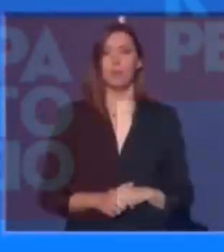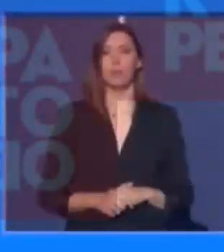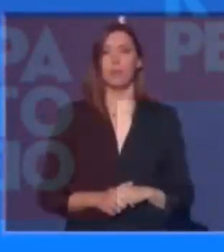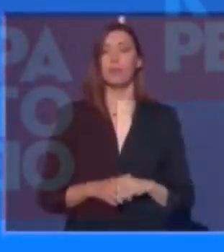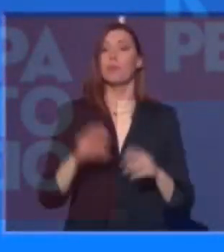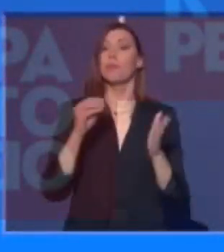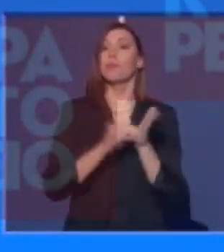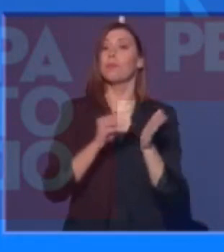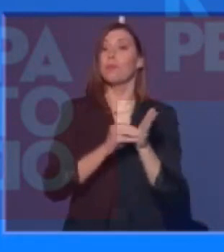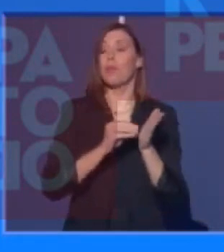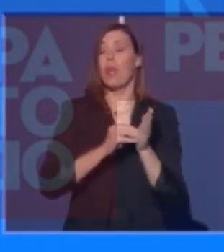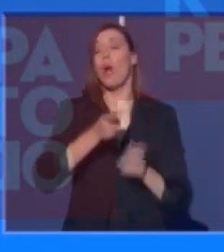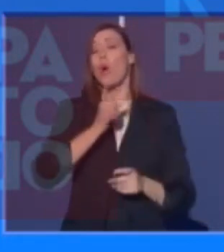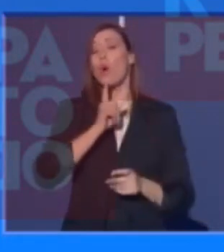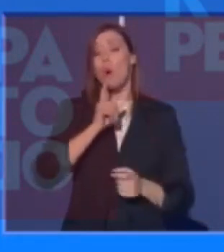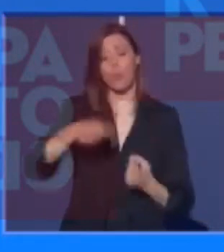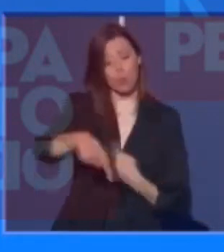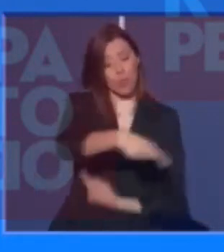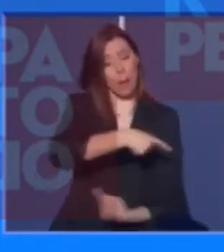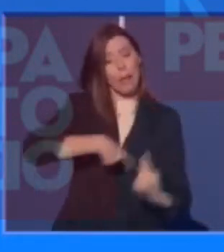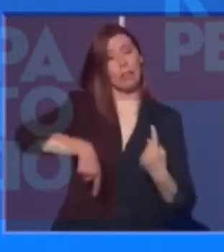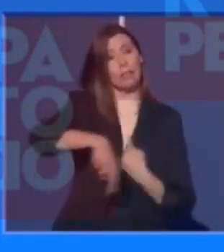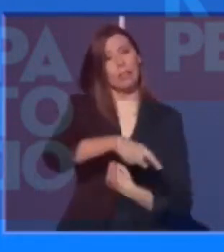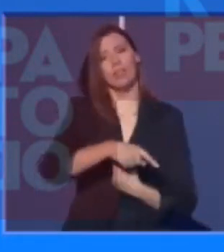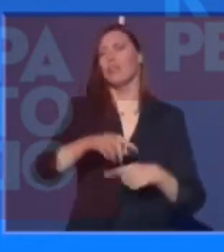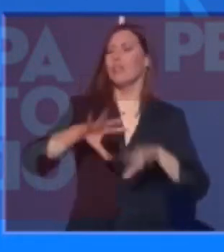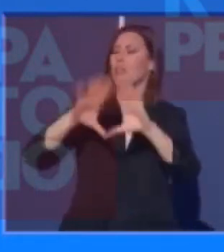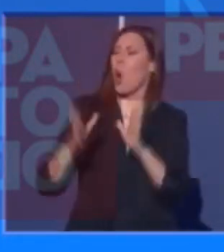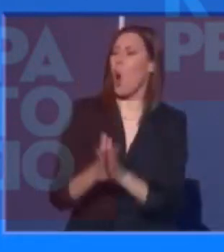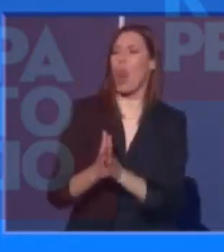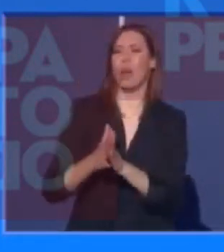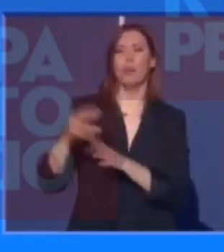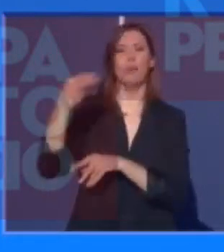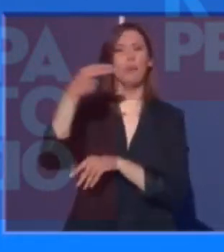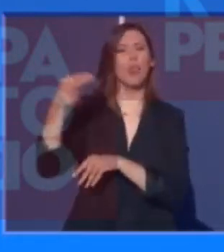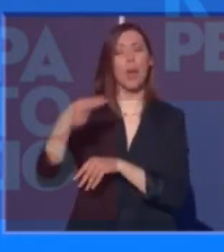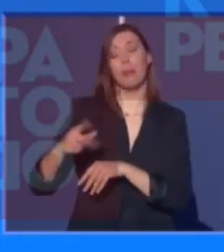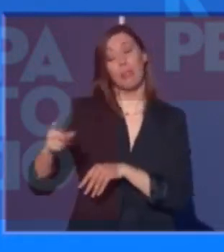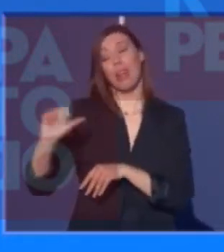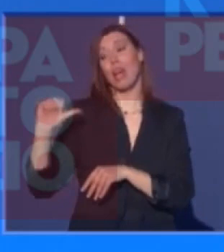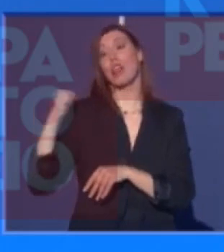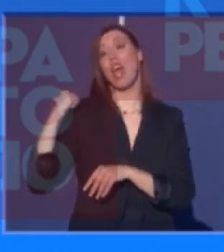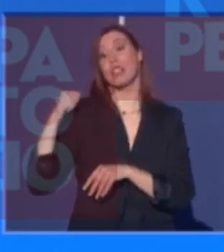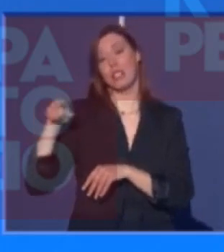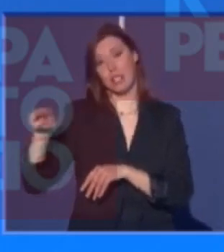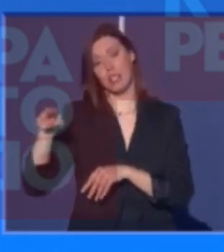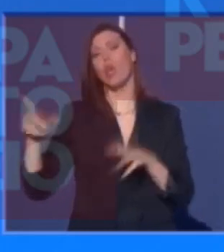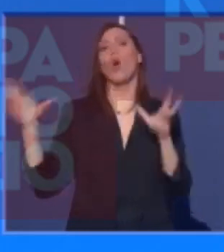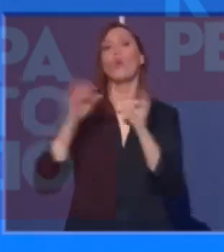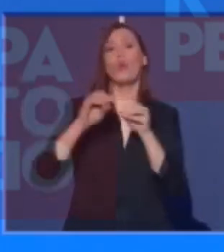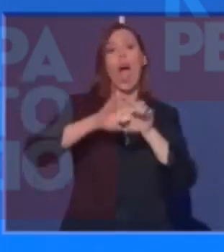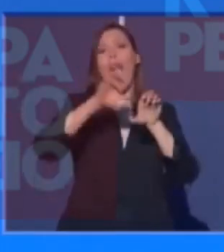Όπως γυρίσαμε εμείς την πλάτη στις εμπριστικές αναφορές στη χθεσινή τελετή για τον αγωγό